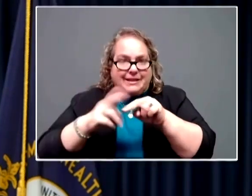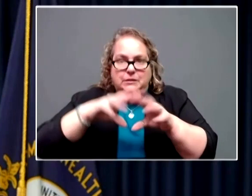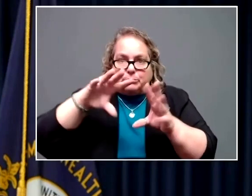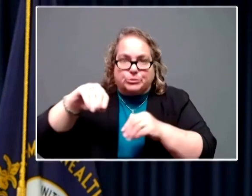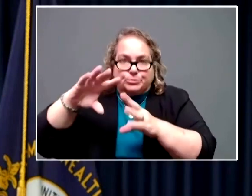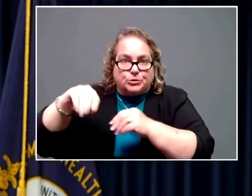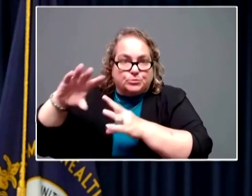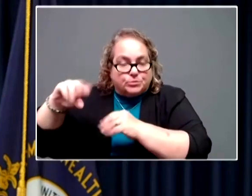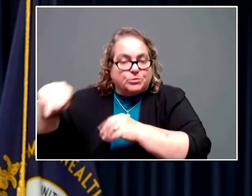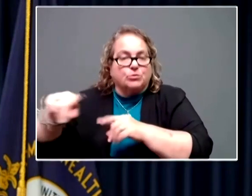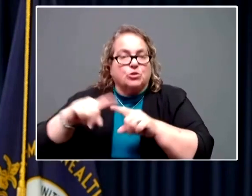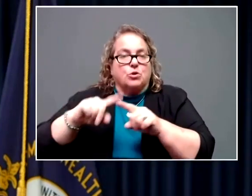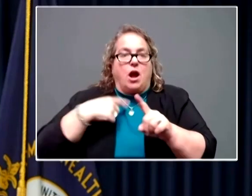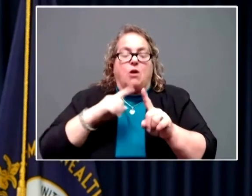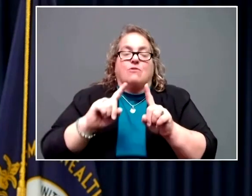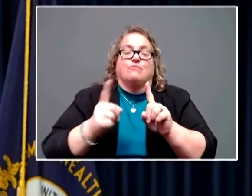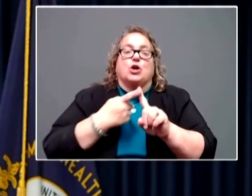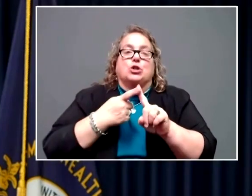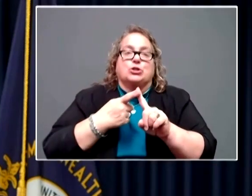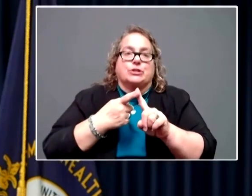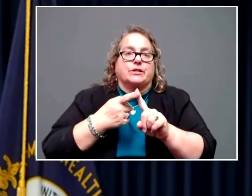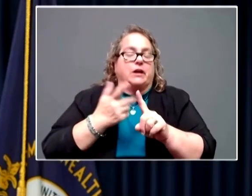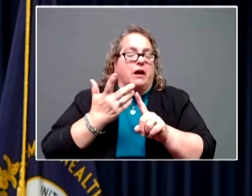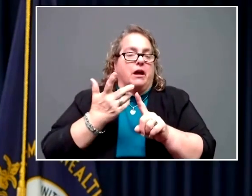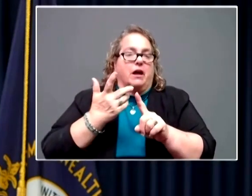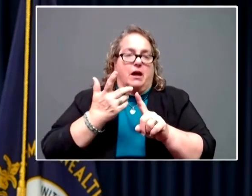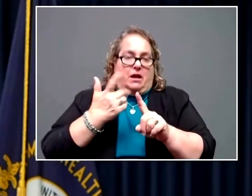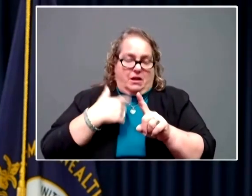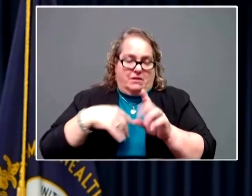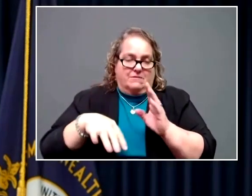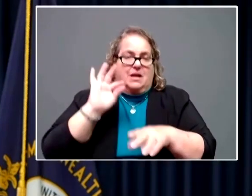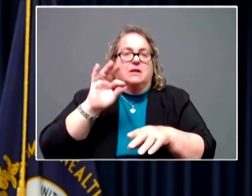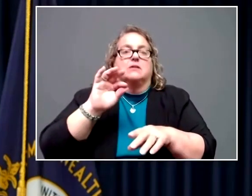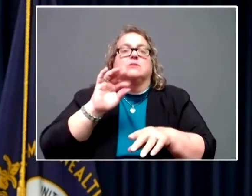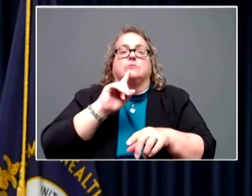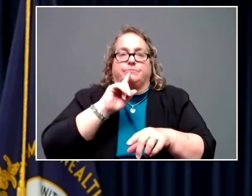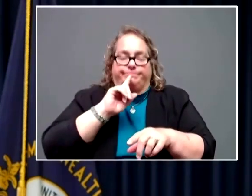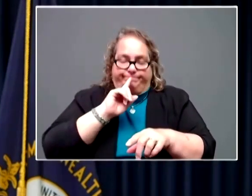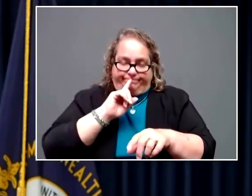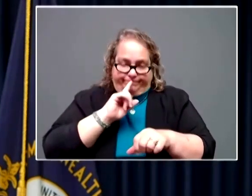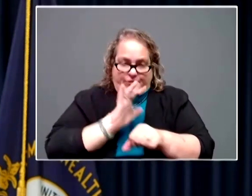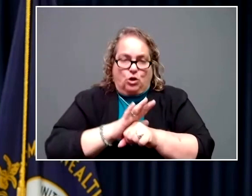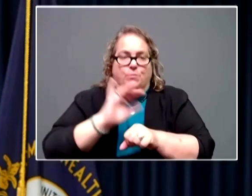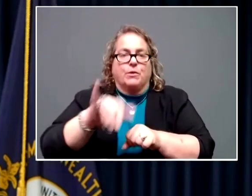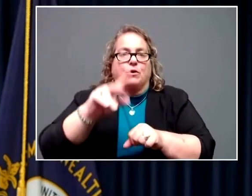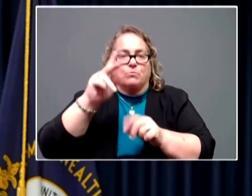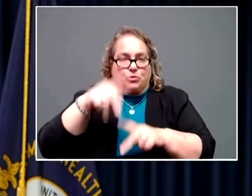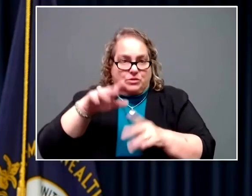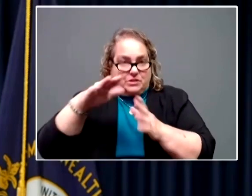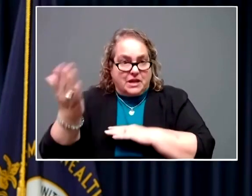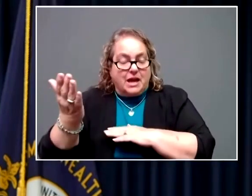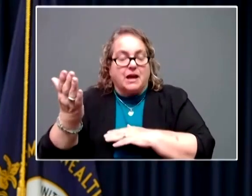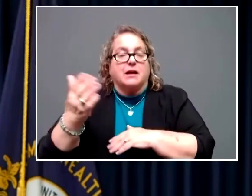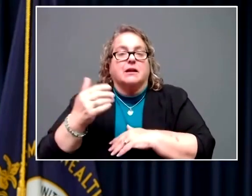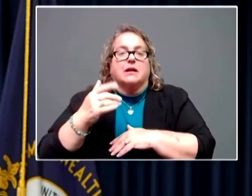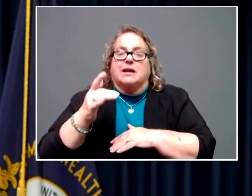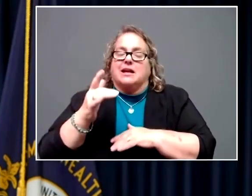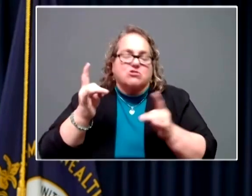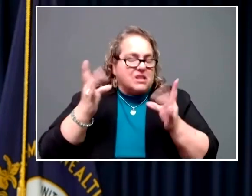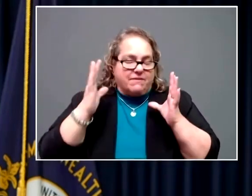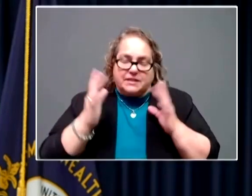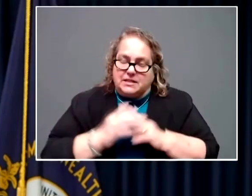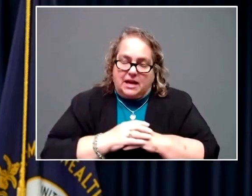ersten bestätigten Todesfällen. Mit einem Wort, dieses Ereignis ist verheerend und ich glaube, dass es am Ende eine der